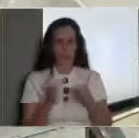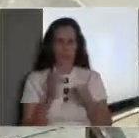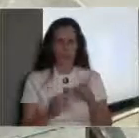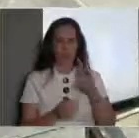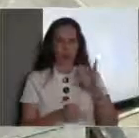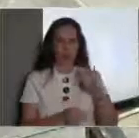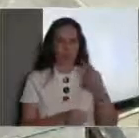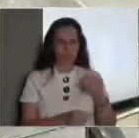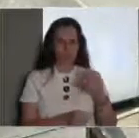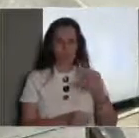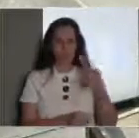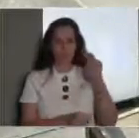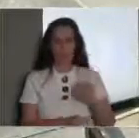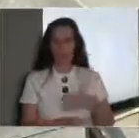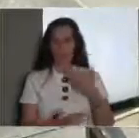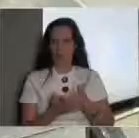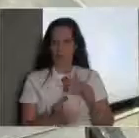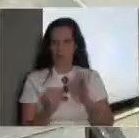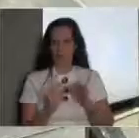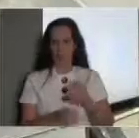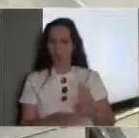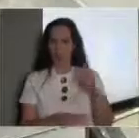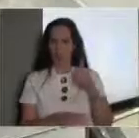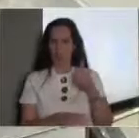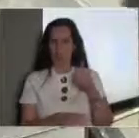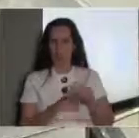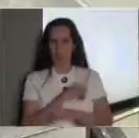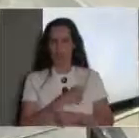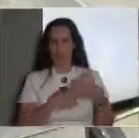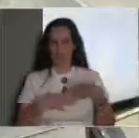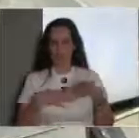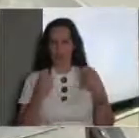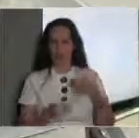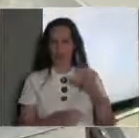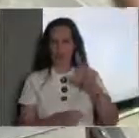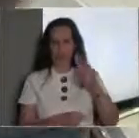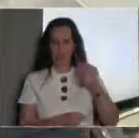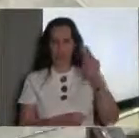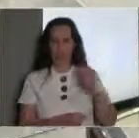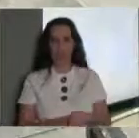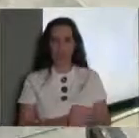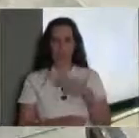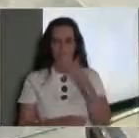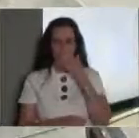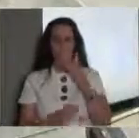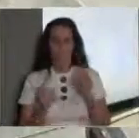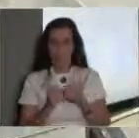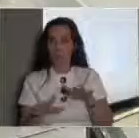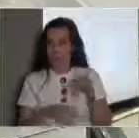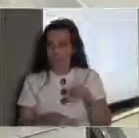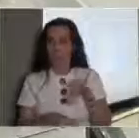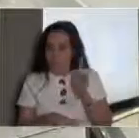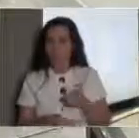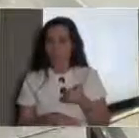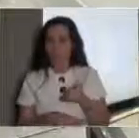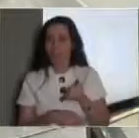שי ניצן, מנדלבליט, סגן שר הבריאות ליצמן, שהוא, בקיצור, הממשלה הזאת